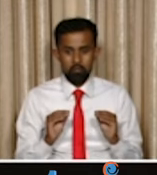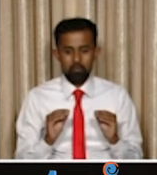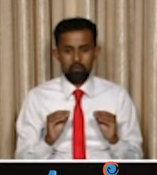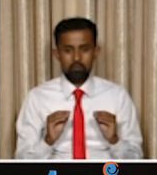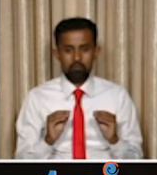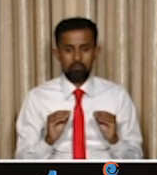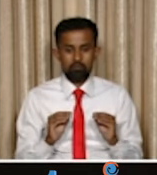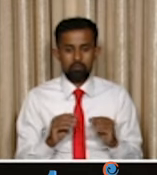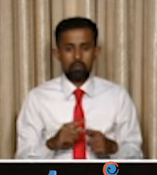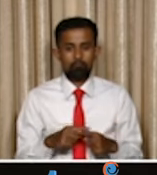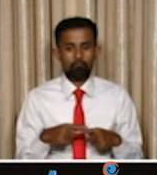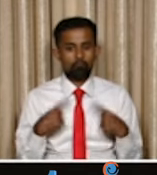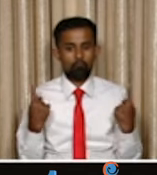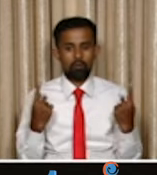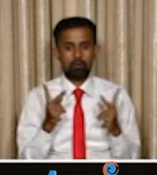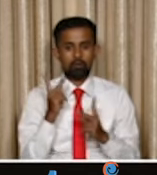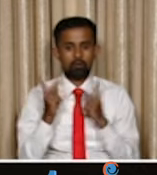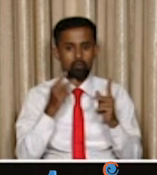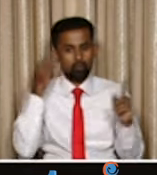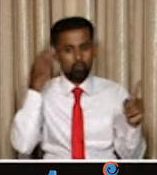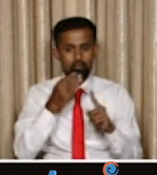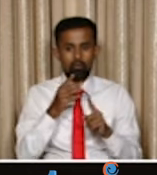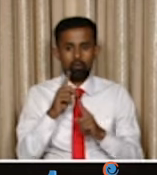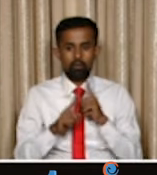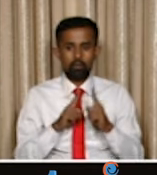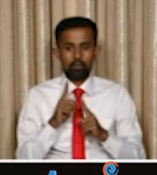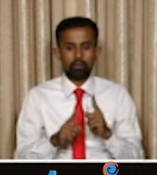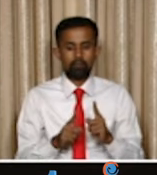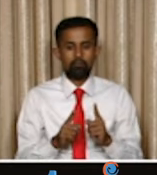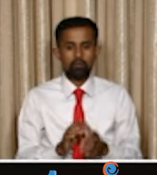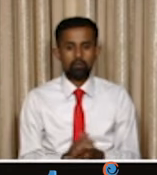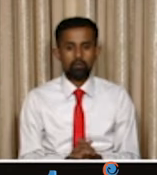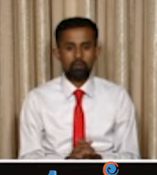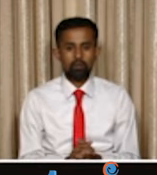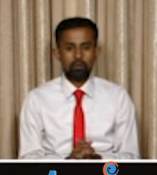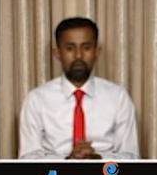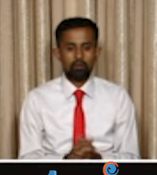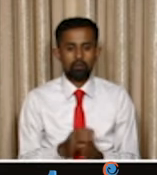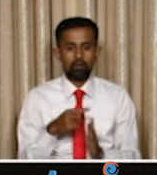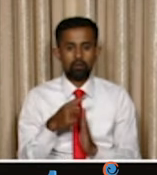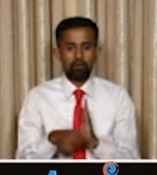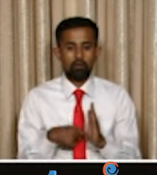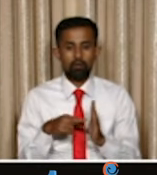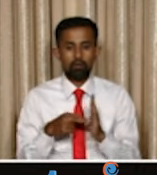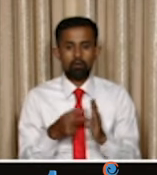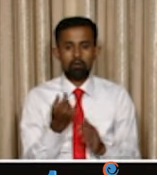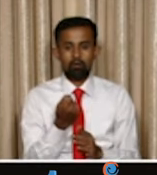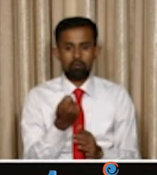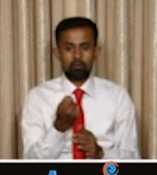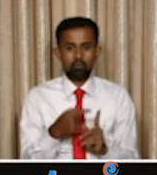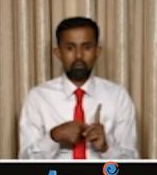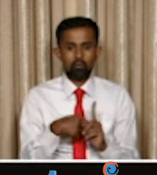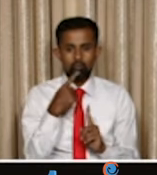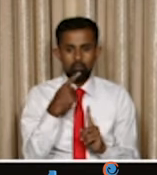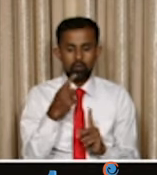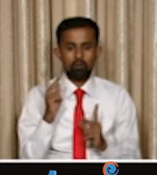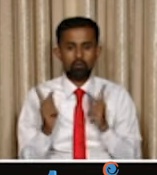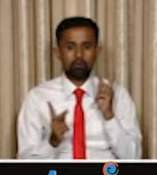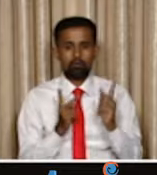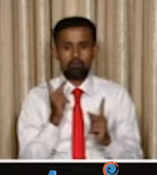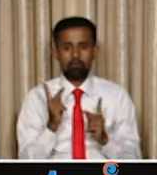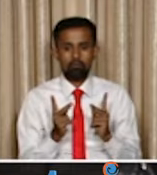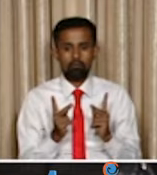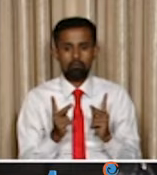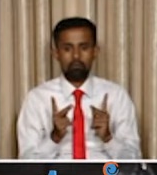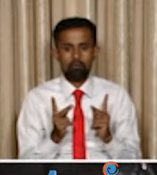இங்கே நடைபெற்றுக் கொண்டிருக்கின்றது. விழுந்திருக்கிற நாட்டினுடைய பொருளாதாரத்தை கட்டியெழுப்புவதற்கு சுற்றுலாத்துறையை நீங்கள் பயன்படுத்துவதற்கு